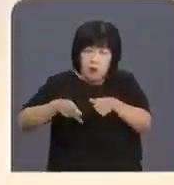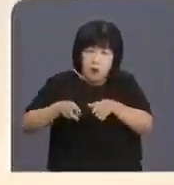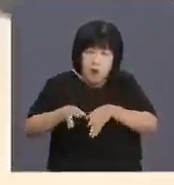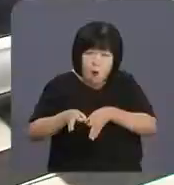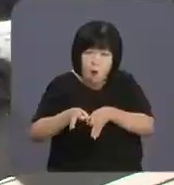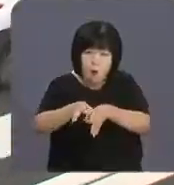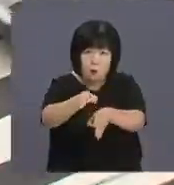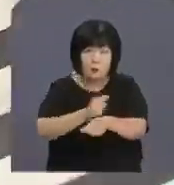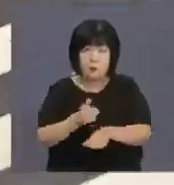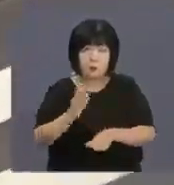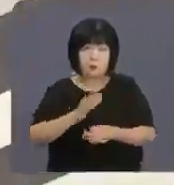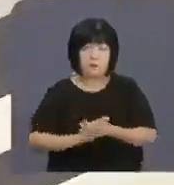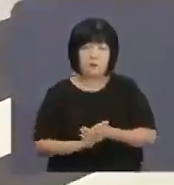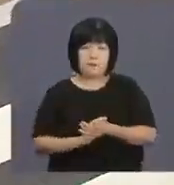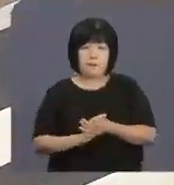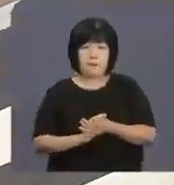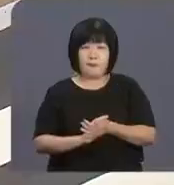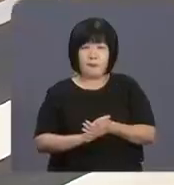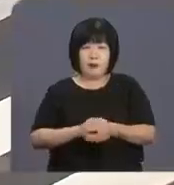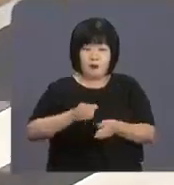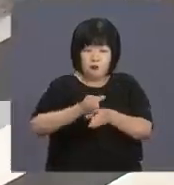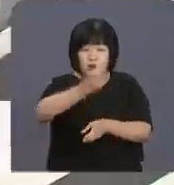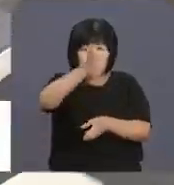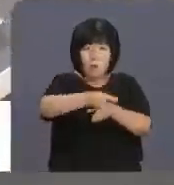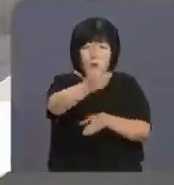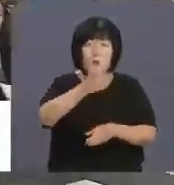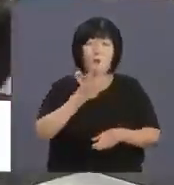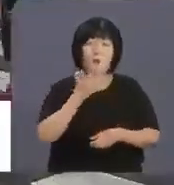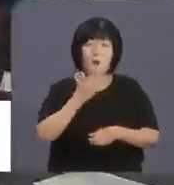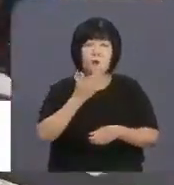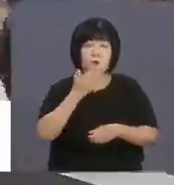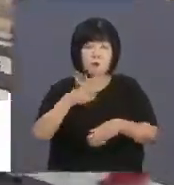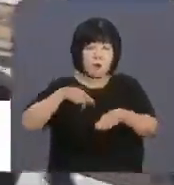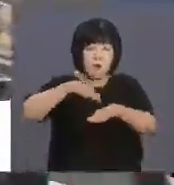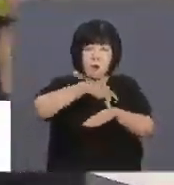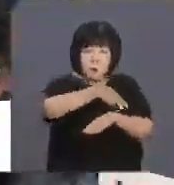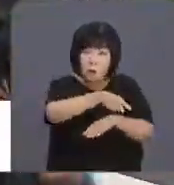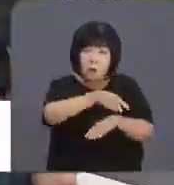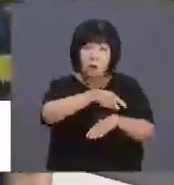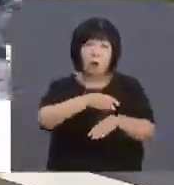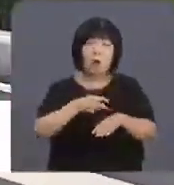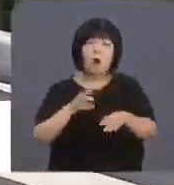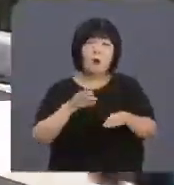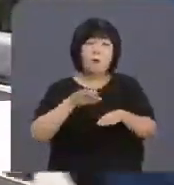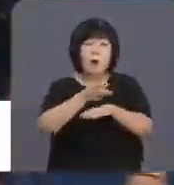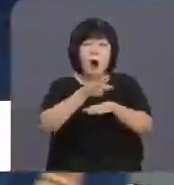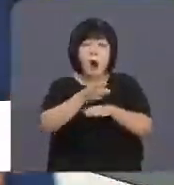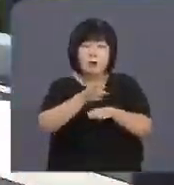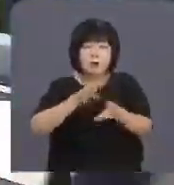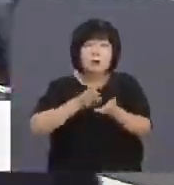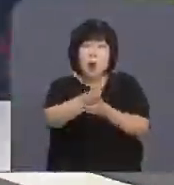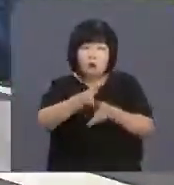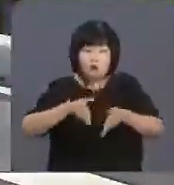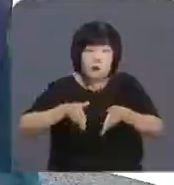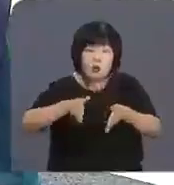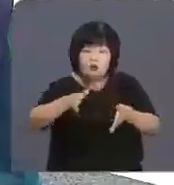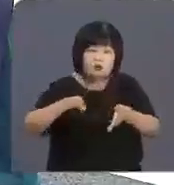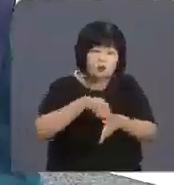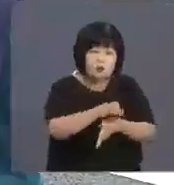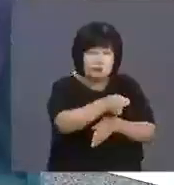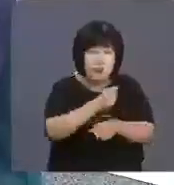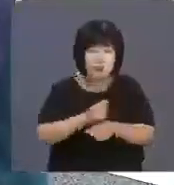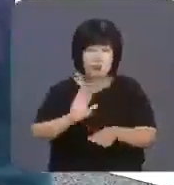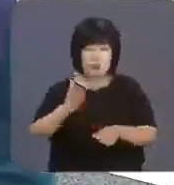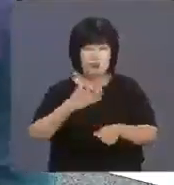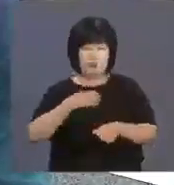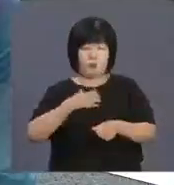달립니다. 시선 유도봉이 설치 안 된 건널목이 버스 전용 차로를 드나드는 통로인 셈입니다. 좀